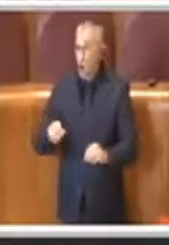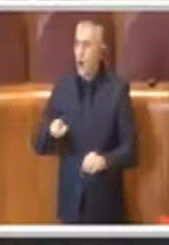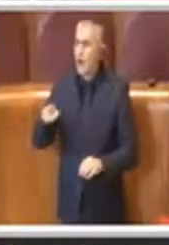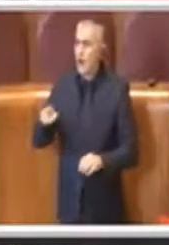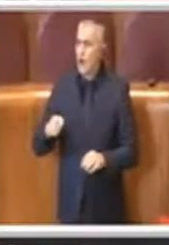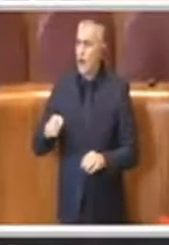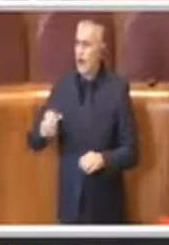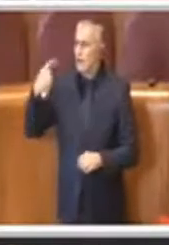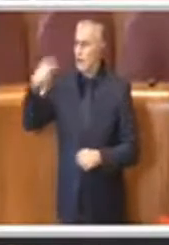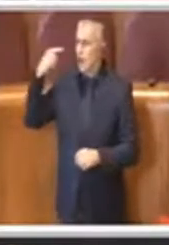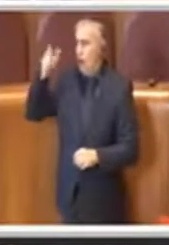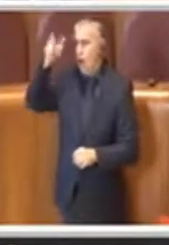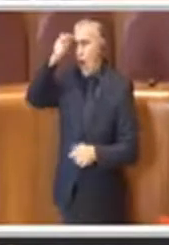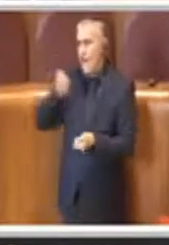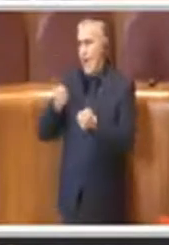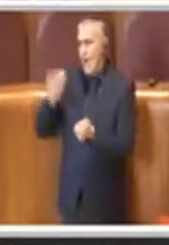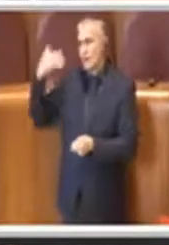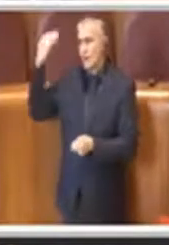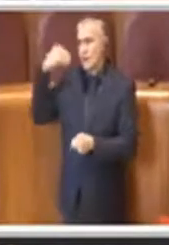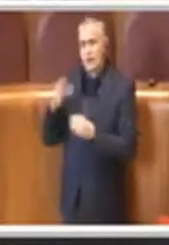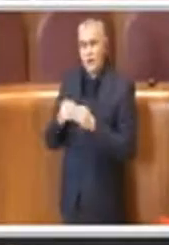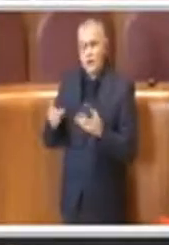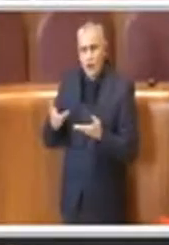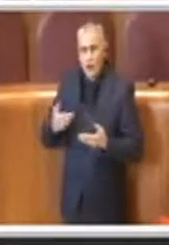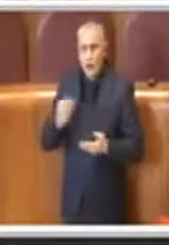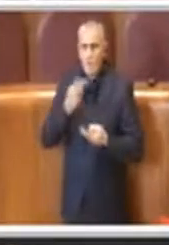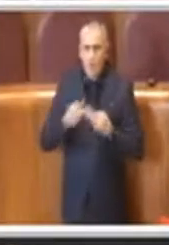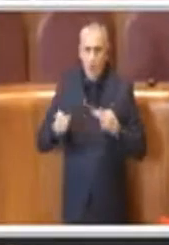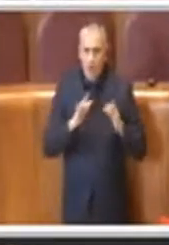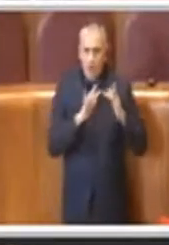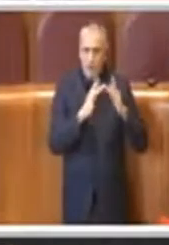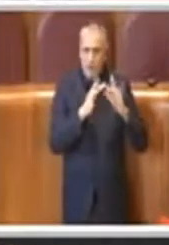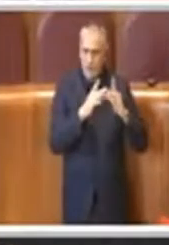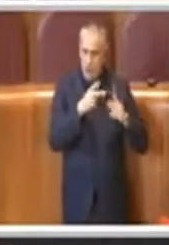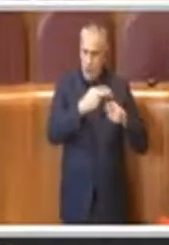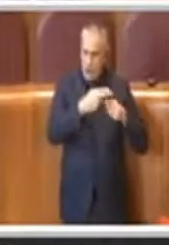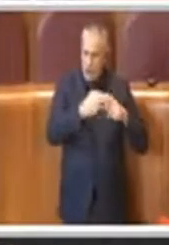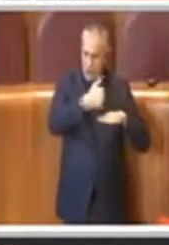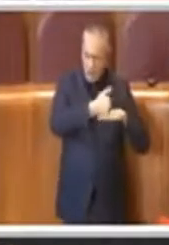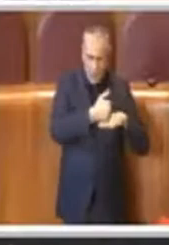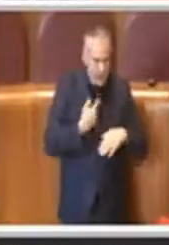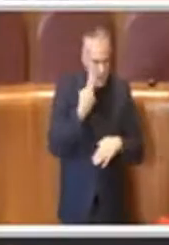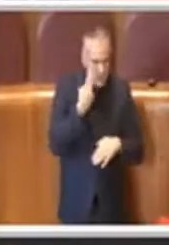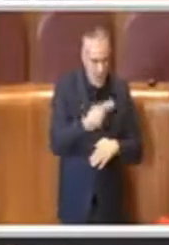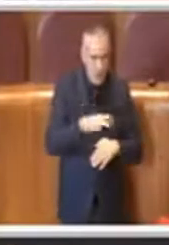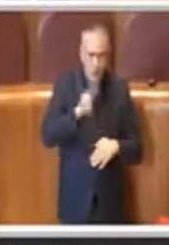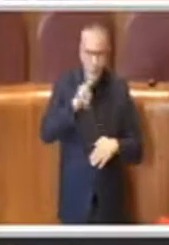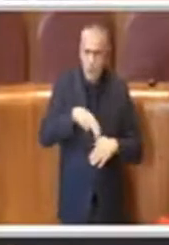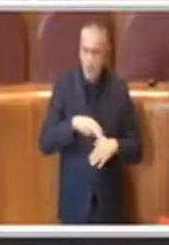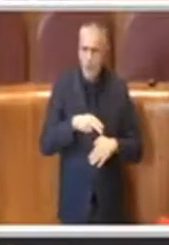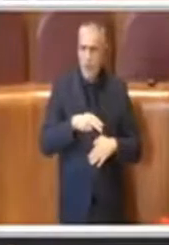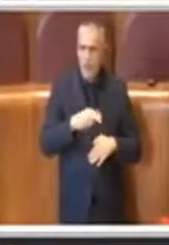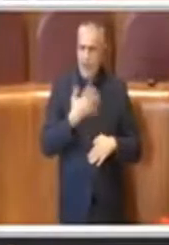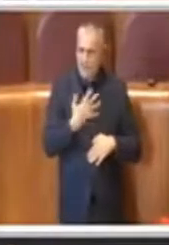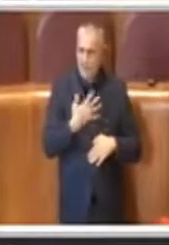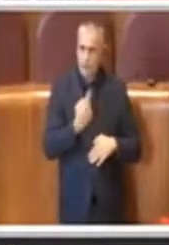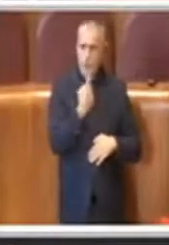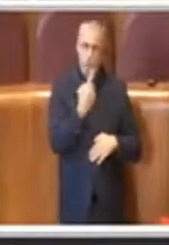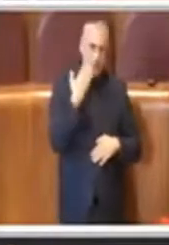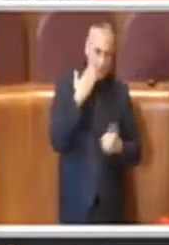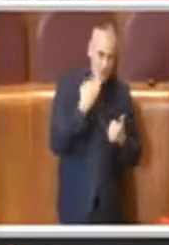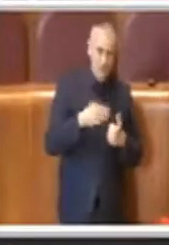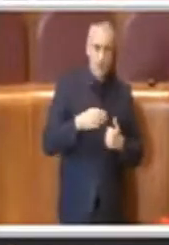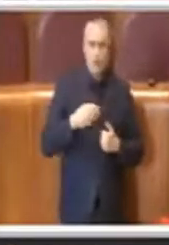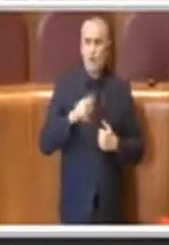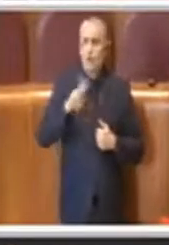amministrazioni precedenti? Ecco, se andiamo sul sito di Roma Capitale, troviamo un debito per il 2010, tre debiti per il